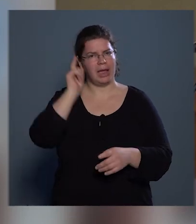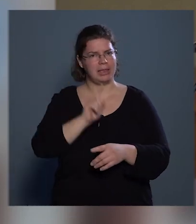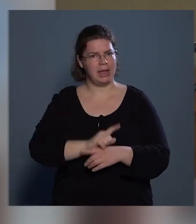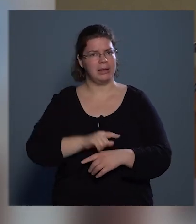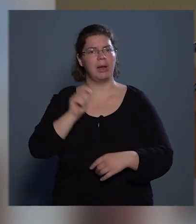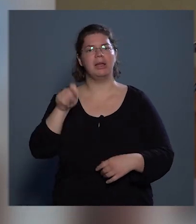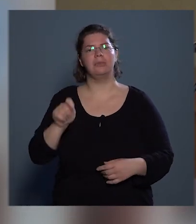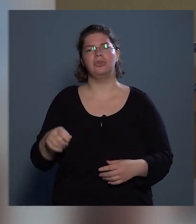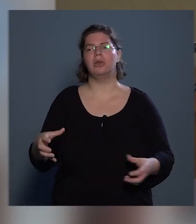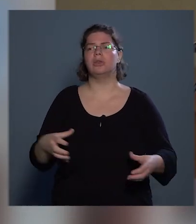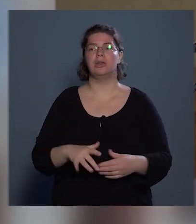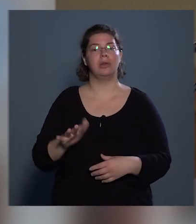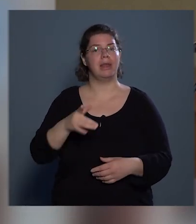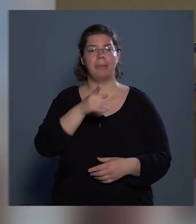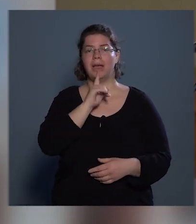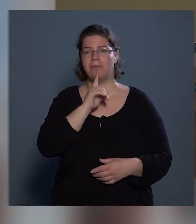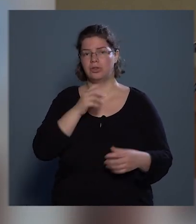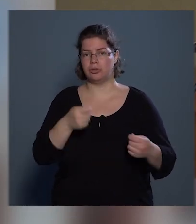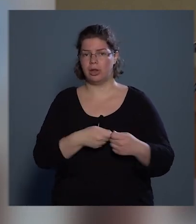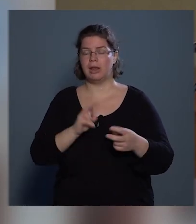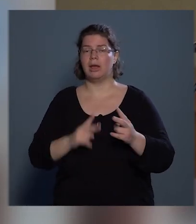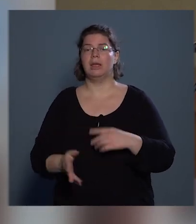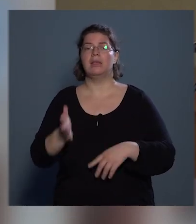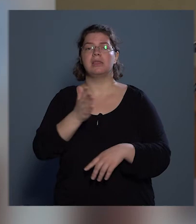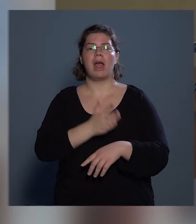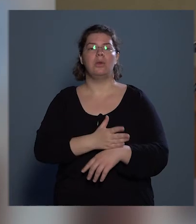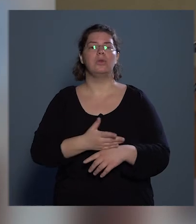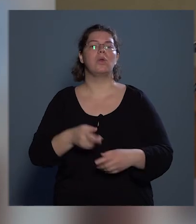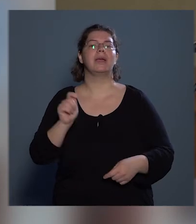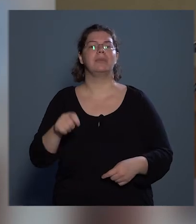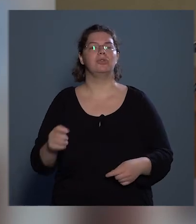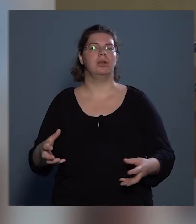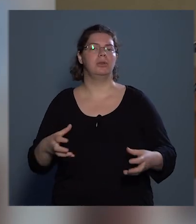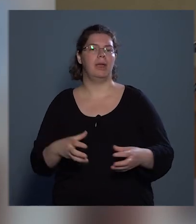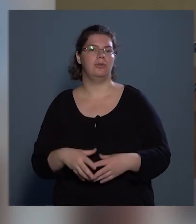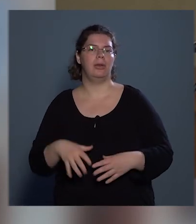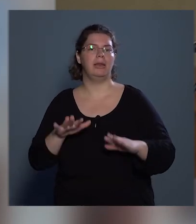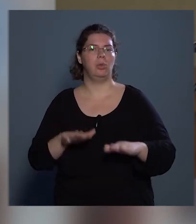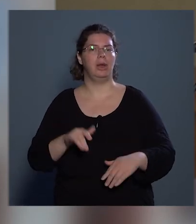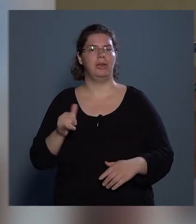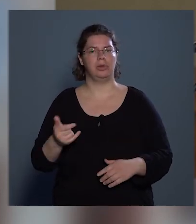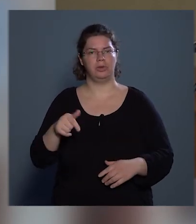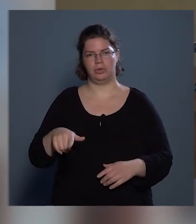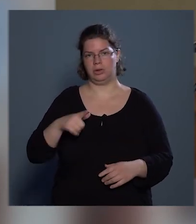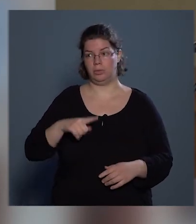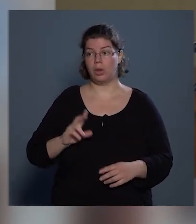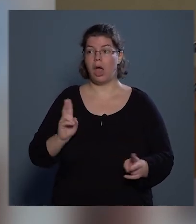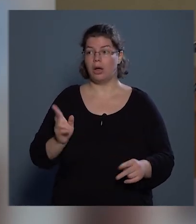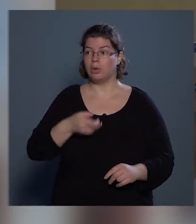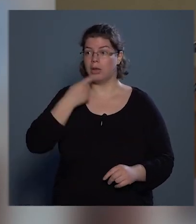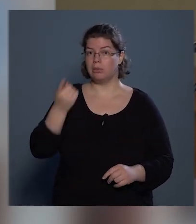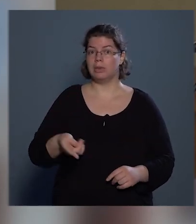nem kevés tagját, akik az előző képviselőtestület ülésén is itt voltak, akkor azt mondták, hogy az